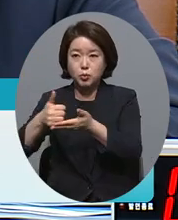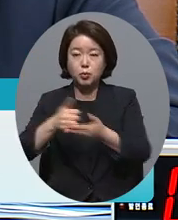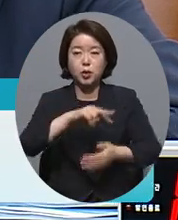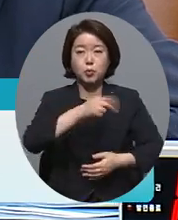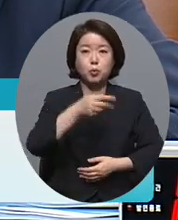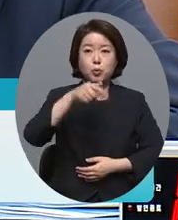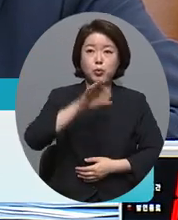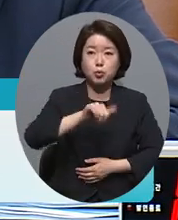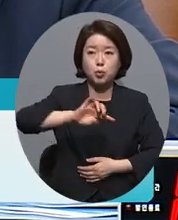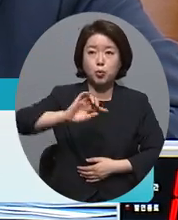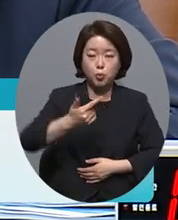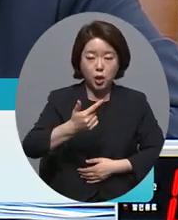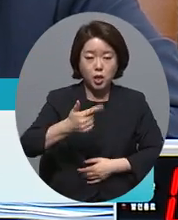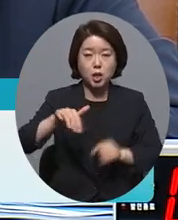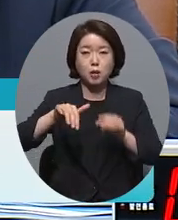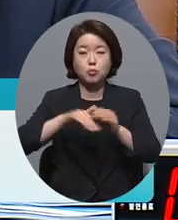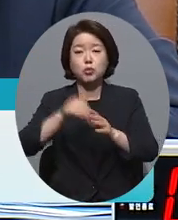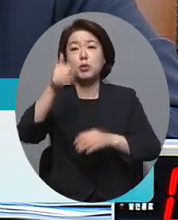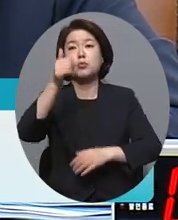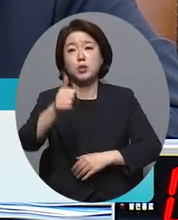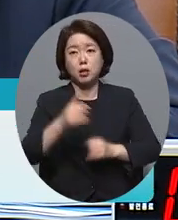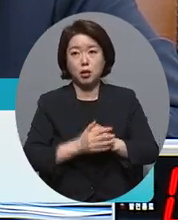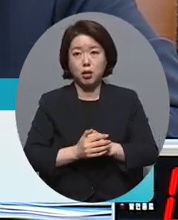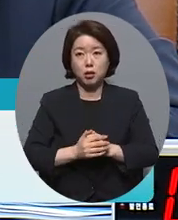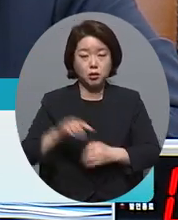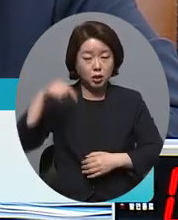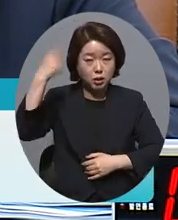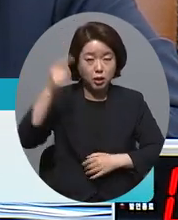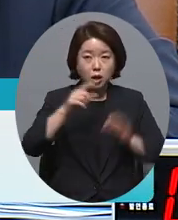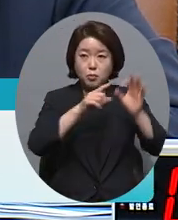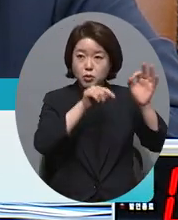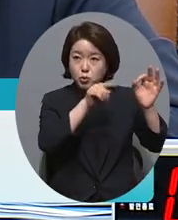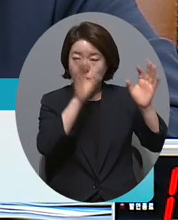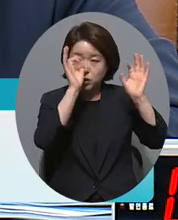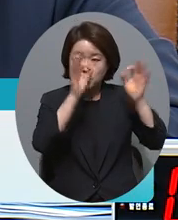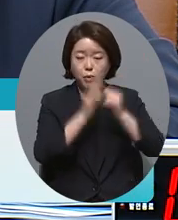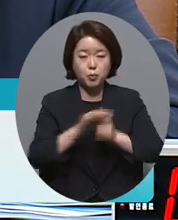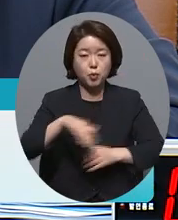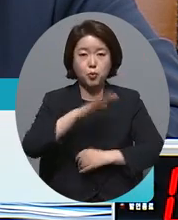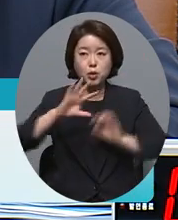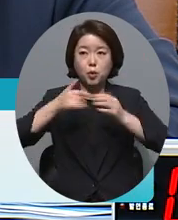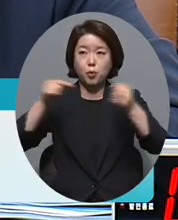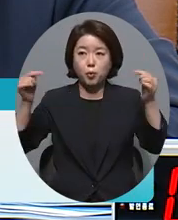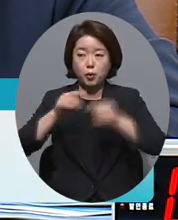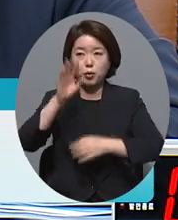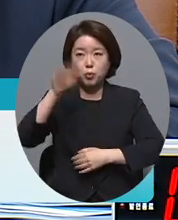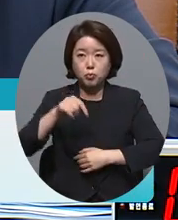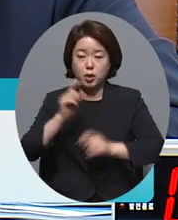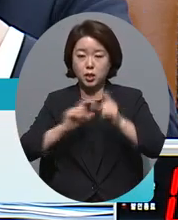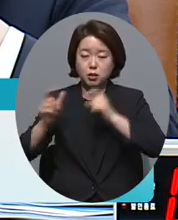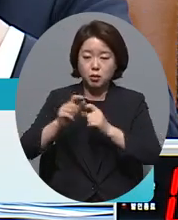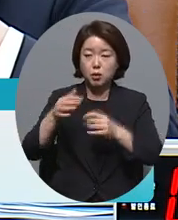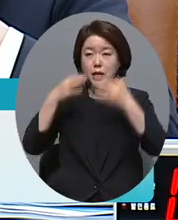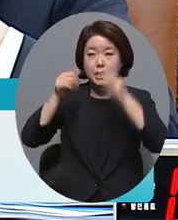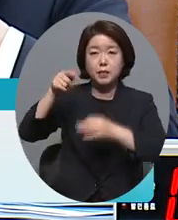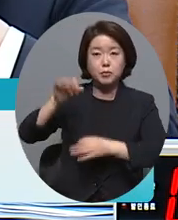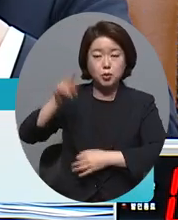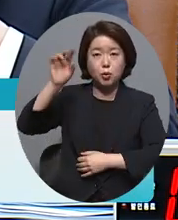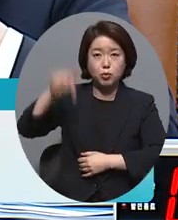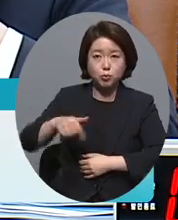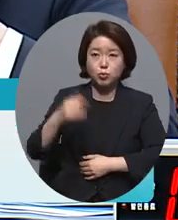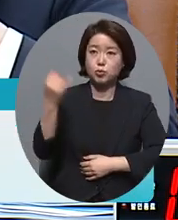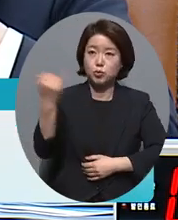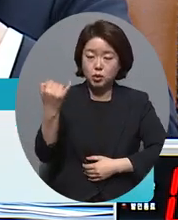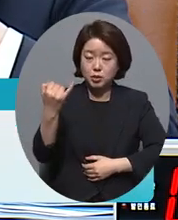장관이었습니다 그런데 다음 달은 10월에 우리 외교부가 추가로 김정수 교사의 참석 의사를 타진했다는 거예요 전용기